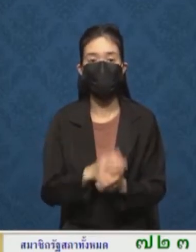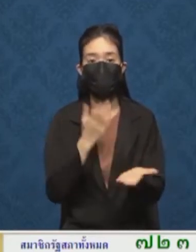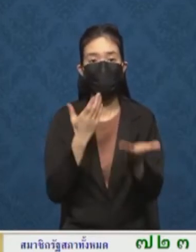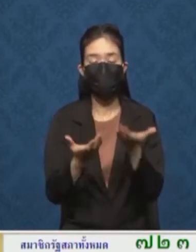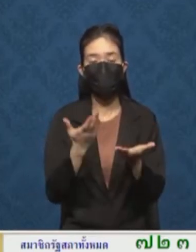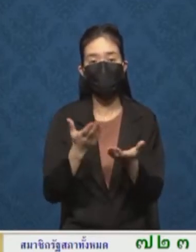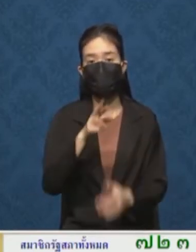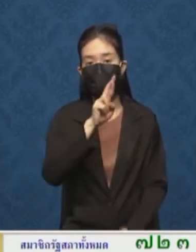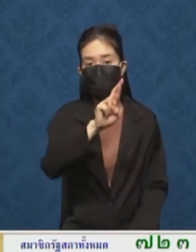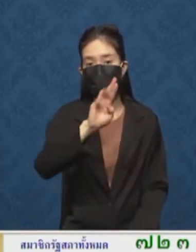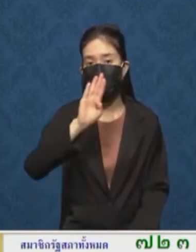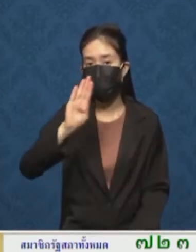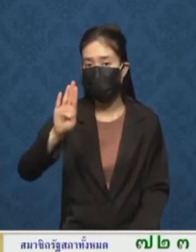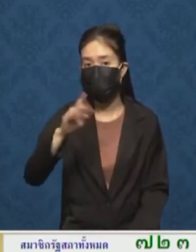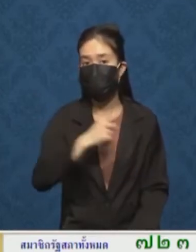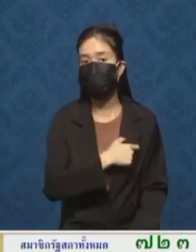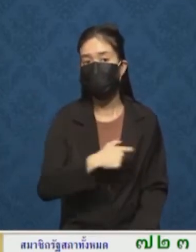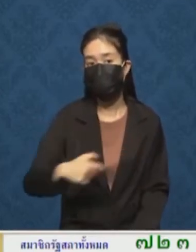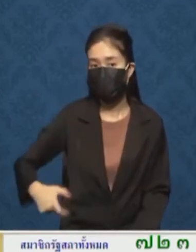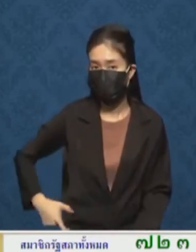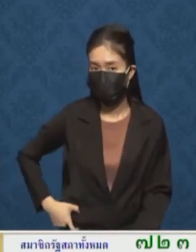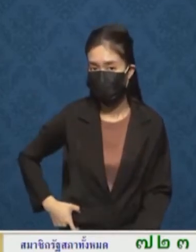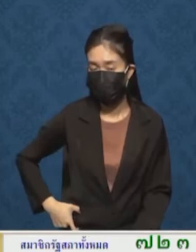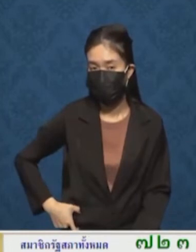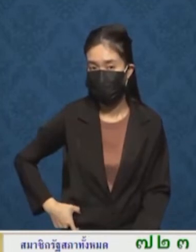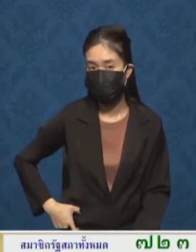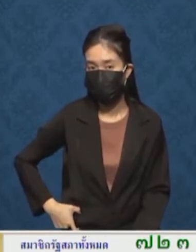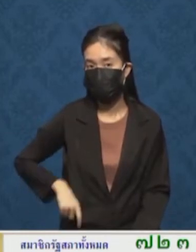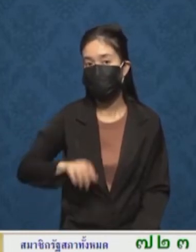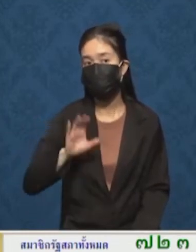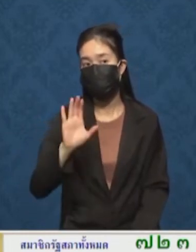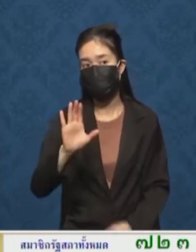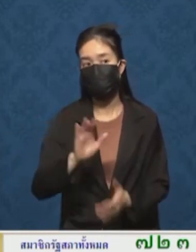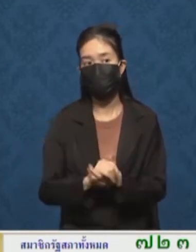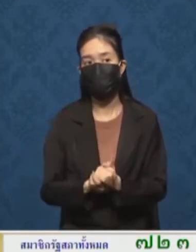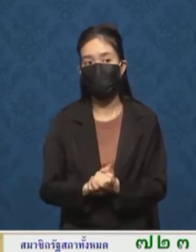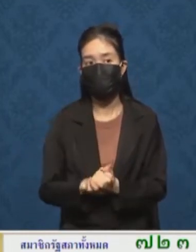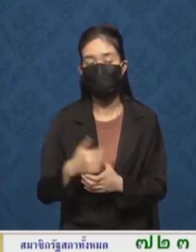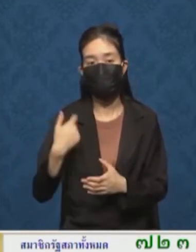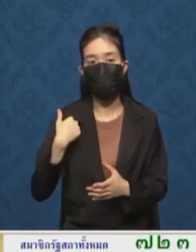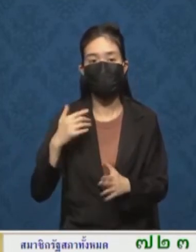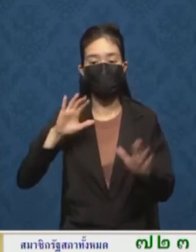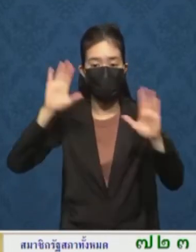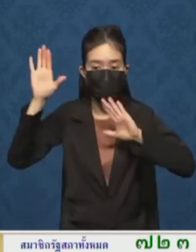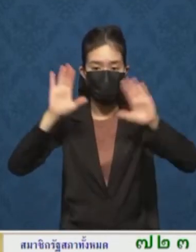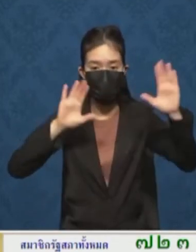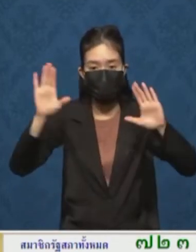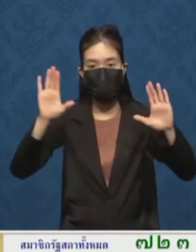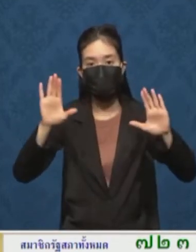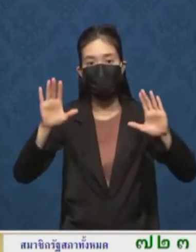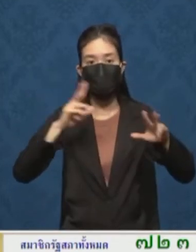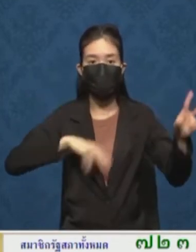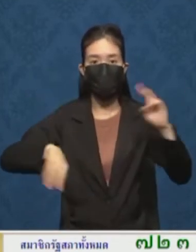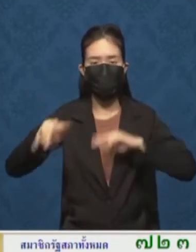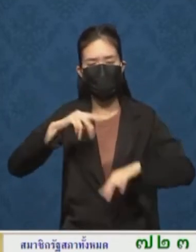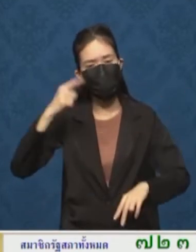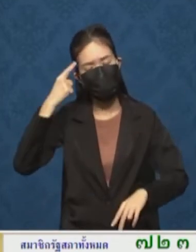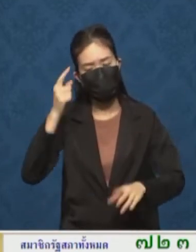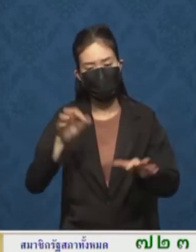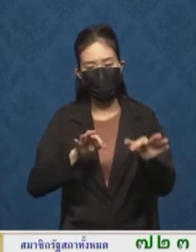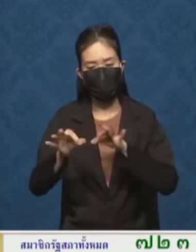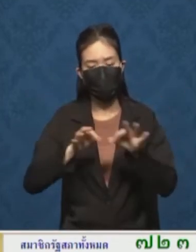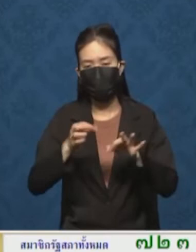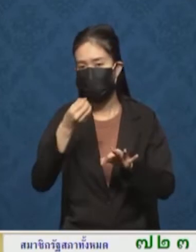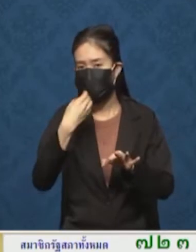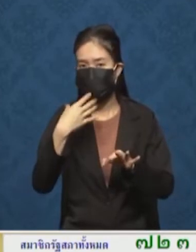องสถาบนมาคสัในระบบสมบุ Sureกับประชาที่ประไย มีความแตกตายยไ ไม่เคยอธิบายครั